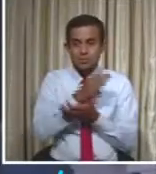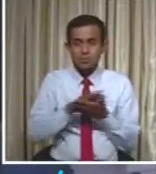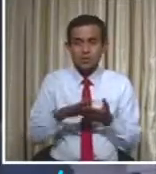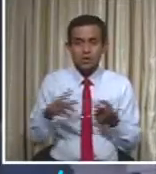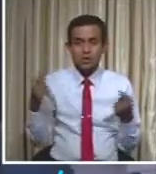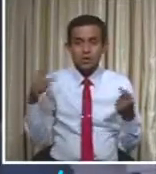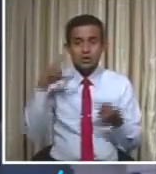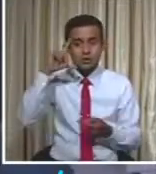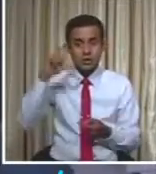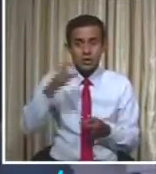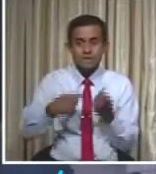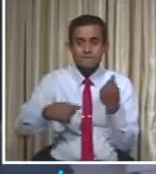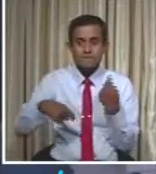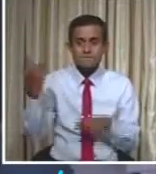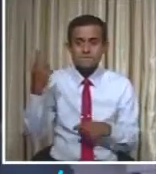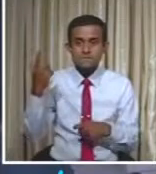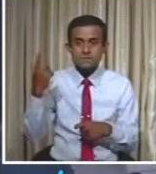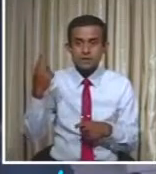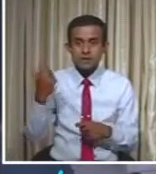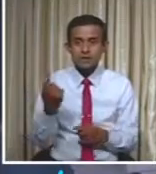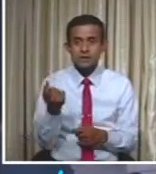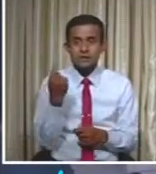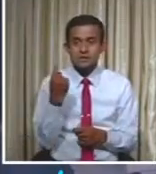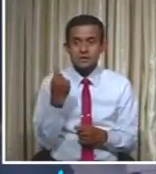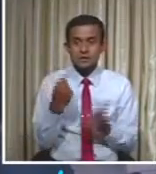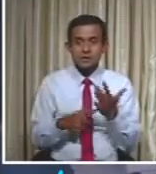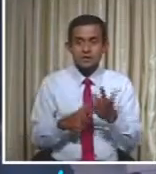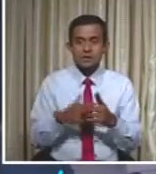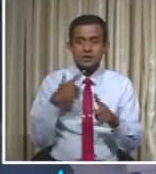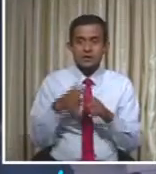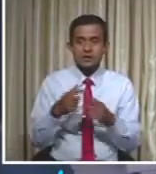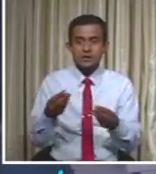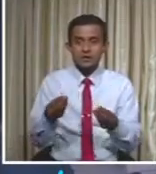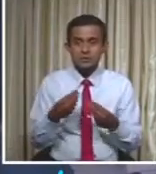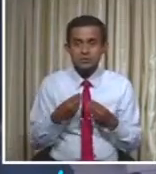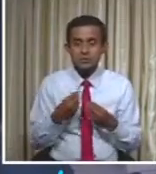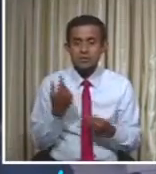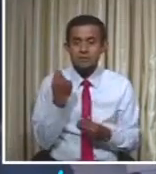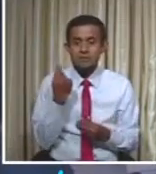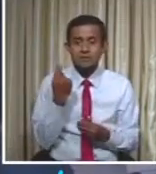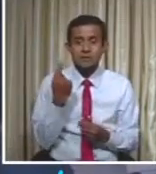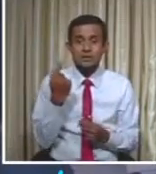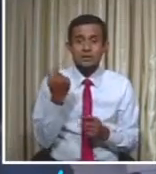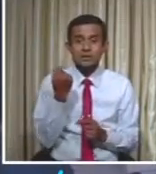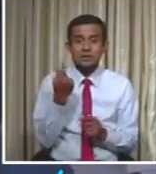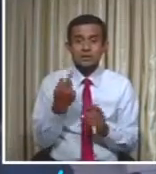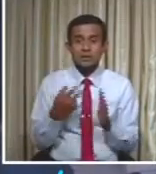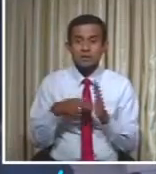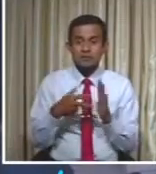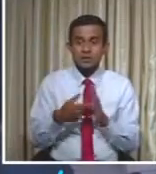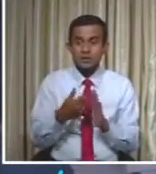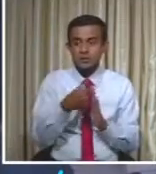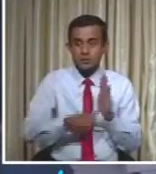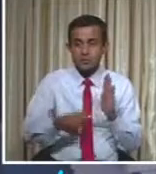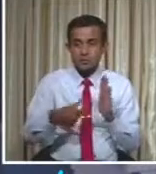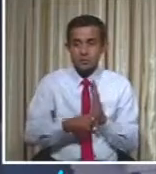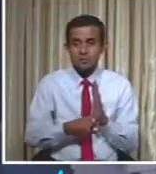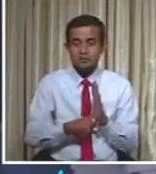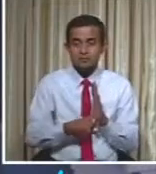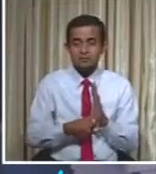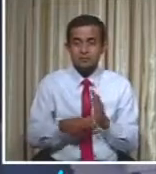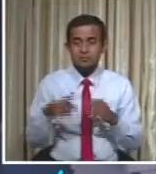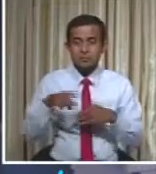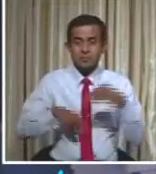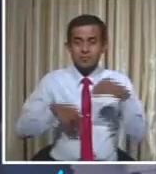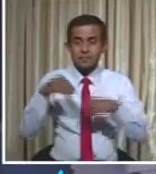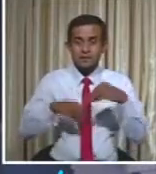චීනෙට විකුණලා ඒ වරායට බදුසහන දෙන්න ගෙනාවා විශේෂ ආර්ථික ව්‍යාපෘති පිළිබඳ පනතක් ඒ පනතට ඡන්දෙ